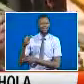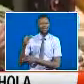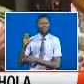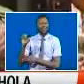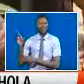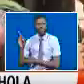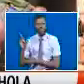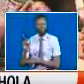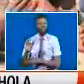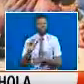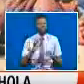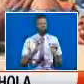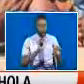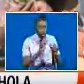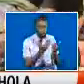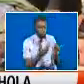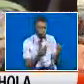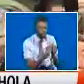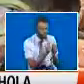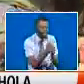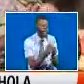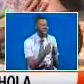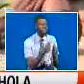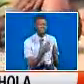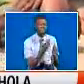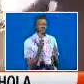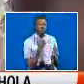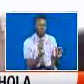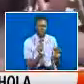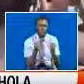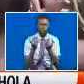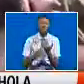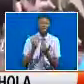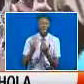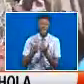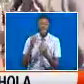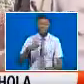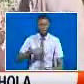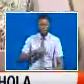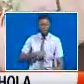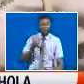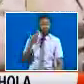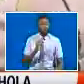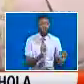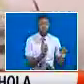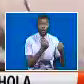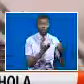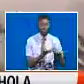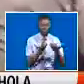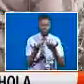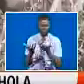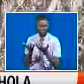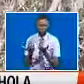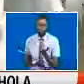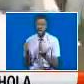waliokuwa wakipata ushauri katika kituo cha uokoaji cha Malindi baada ya kutoroka au kukombolewa kutoka Shakahola. Idadi